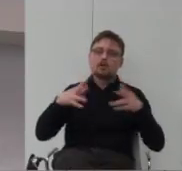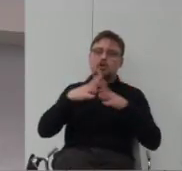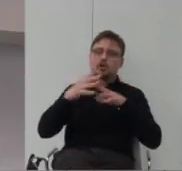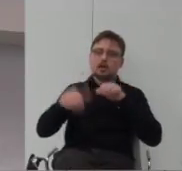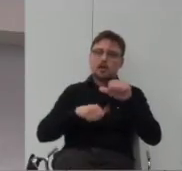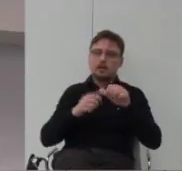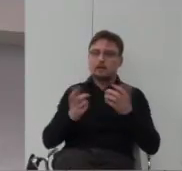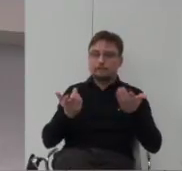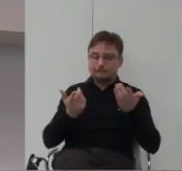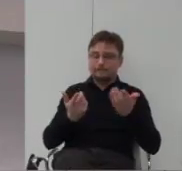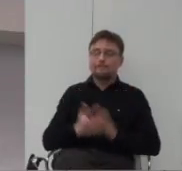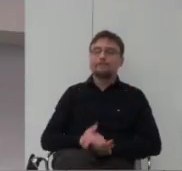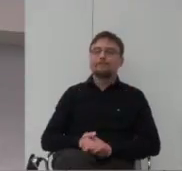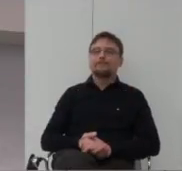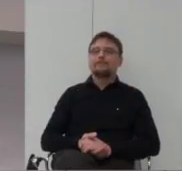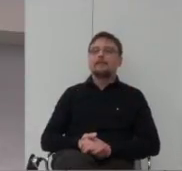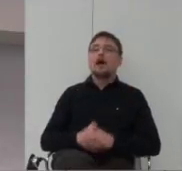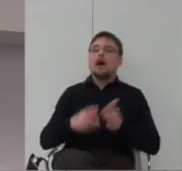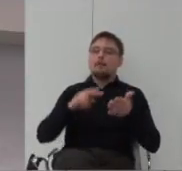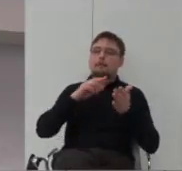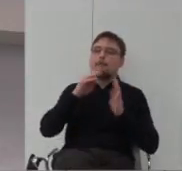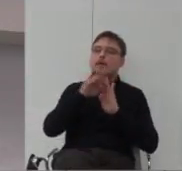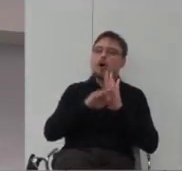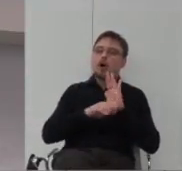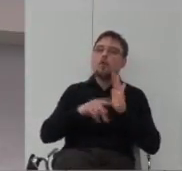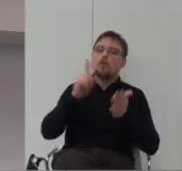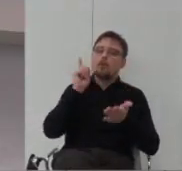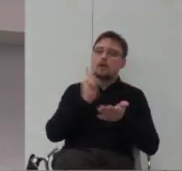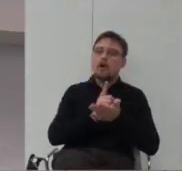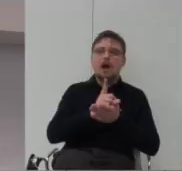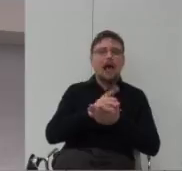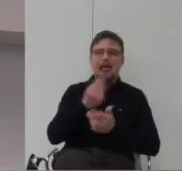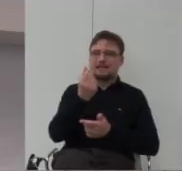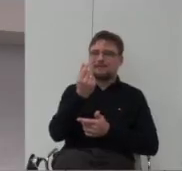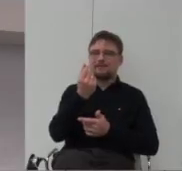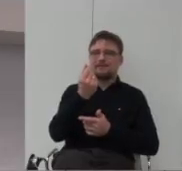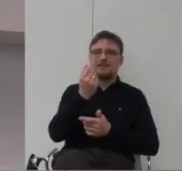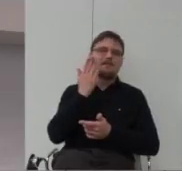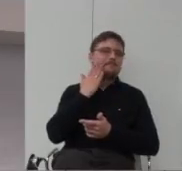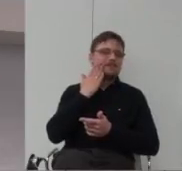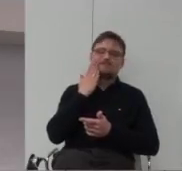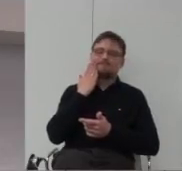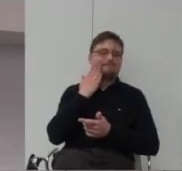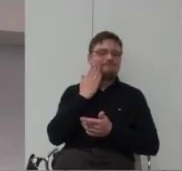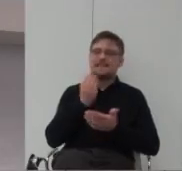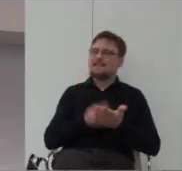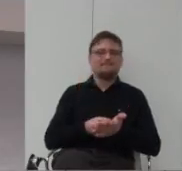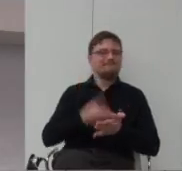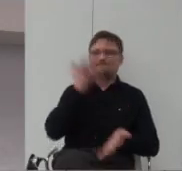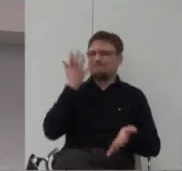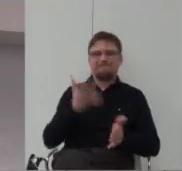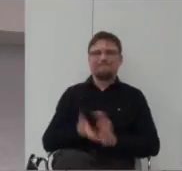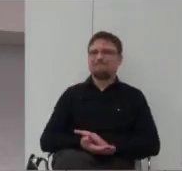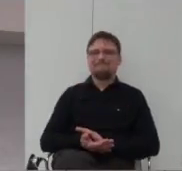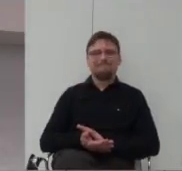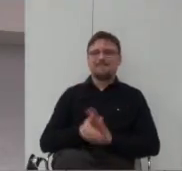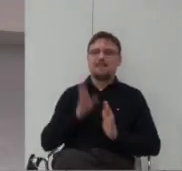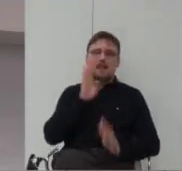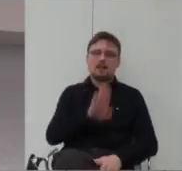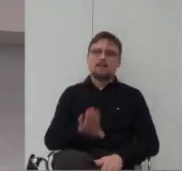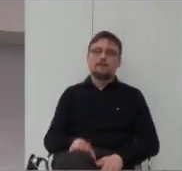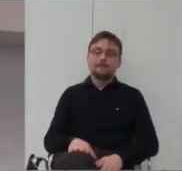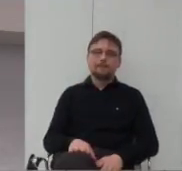zaproponowało taki program 10 tysięcy mieszkań w 10 lat, jednakże mimo spełnienia założeń tego programu